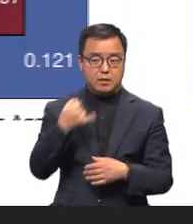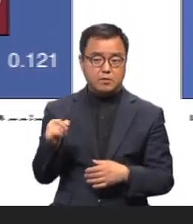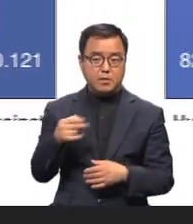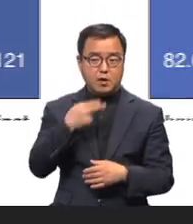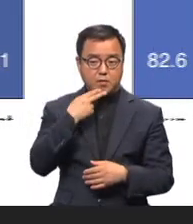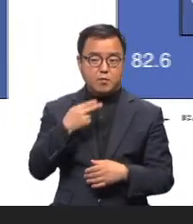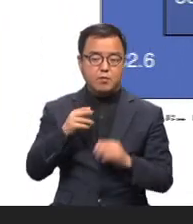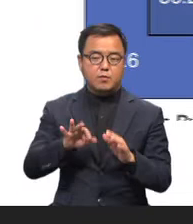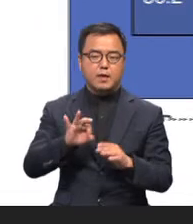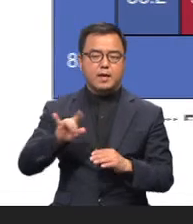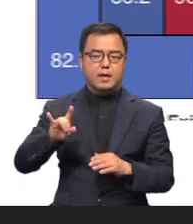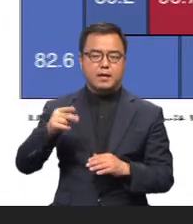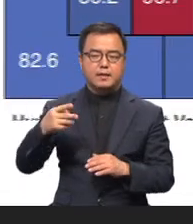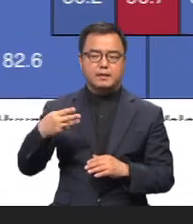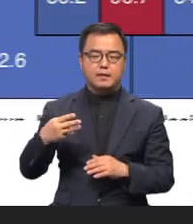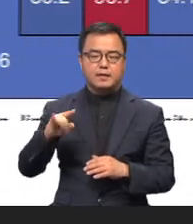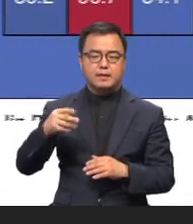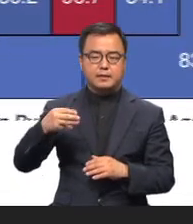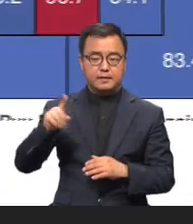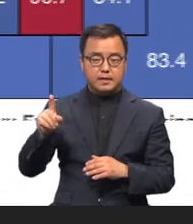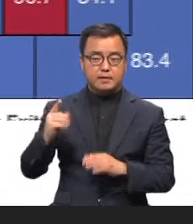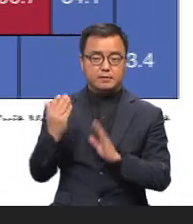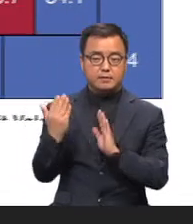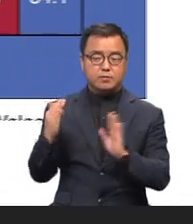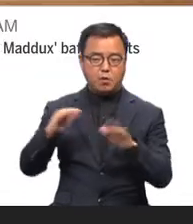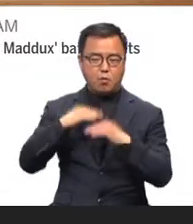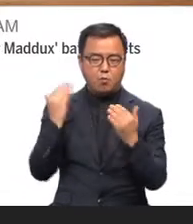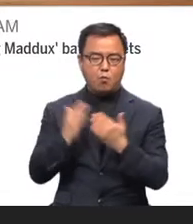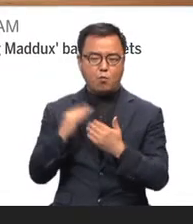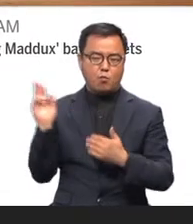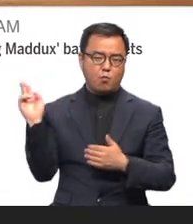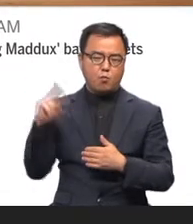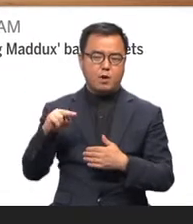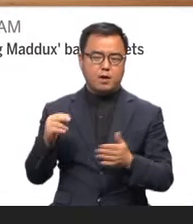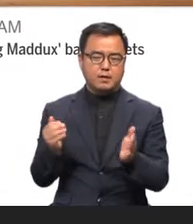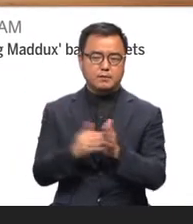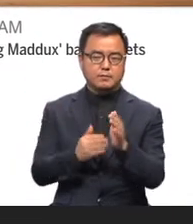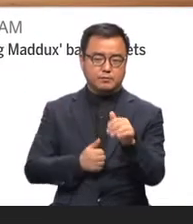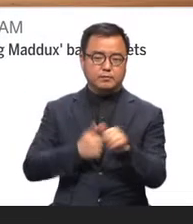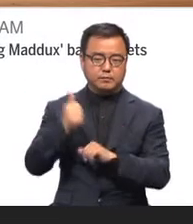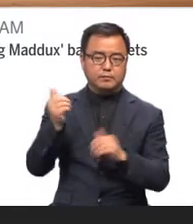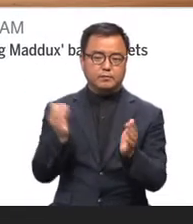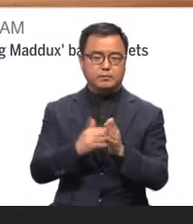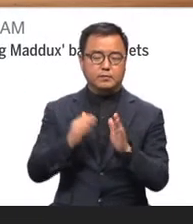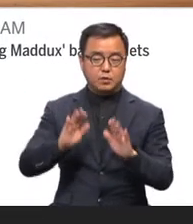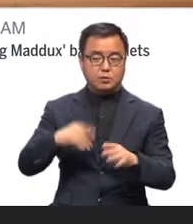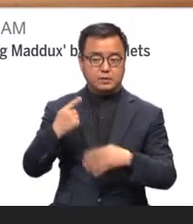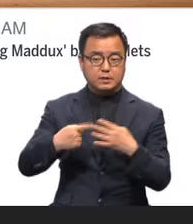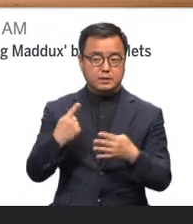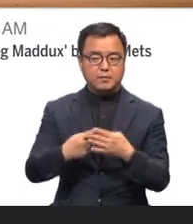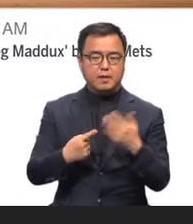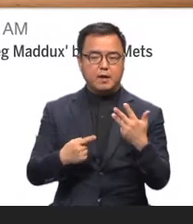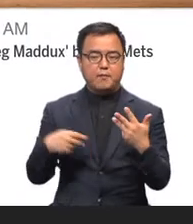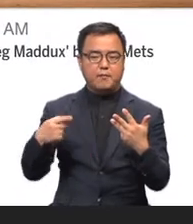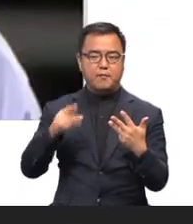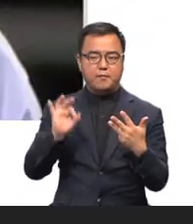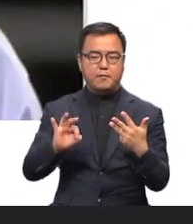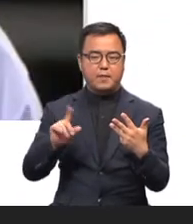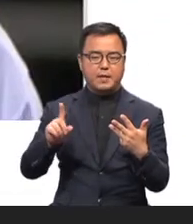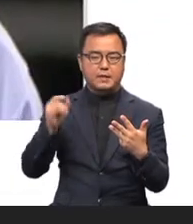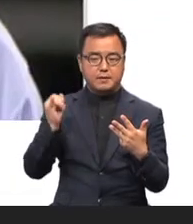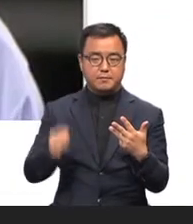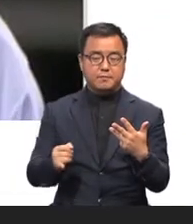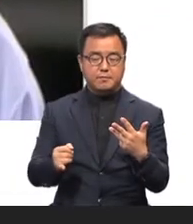또 애틀랜타 브레이브스를 상대로는 완봉승을 거두기도 네. 했습니다. 뭐 올 시즌 8승 1패로요. 지금 평균